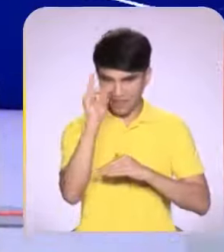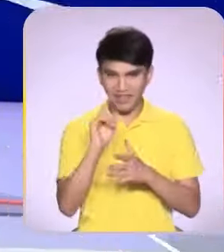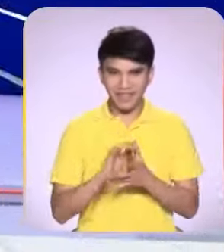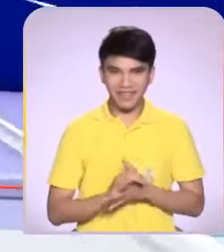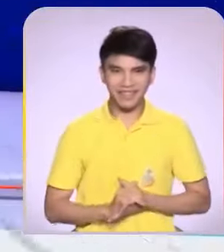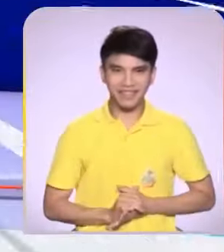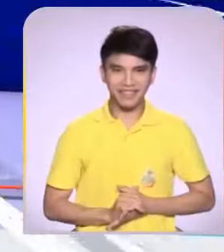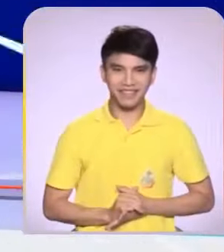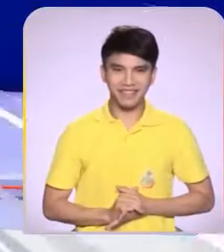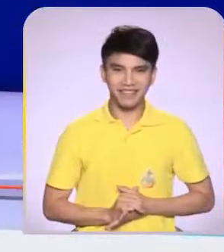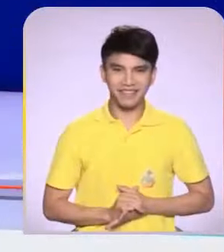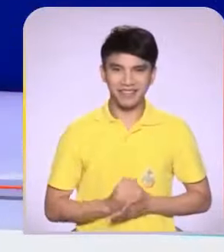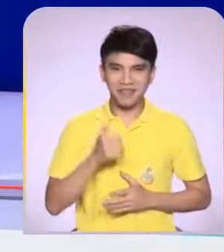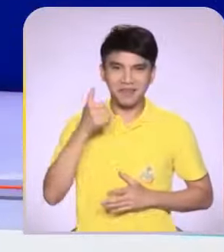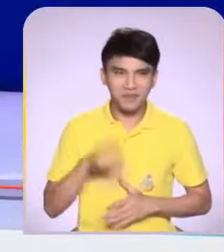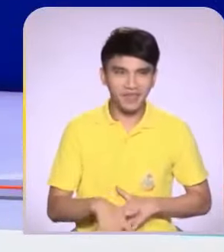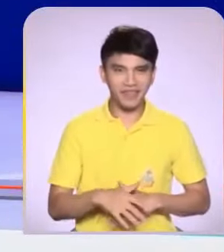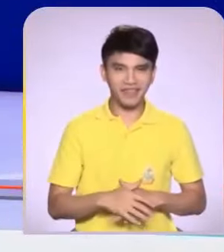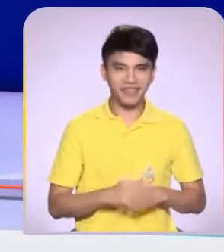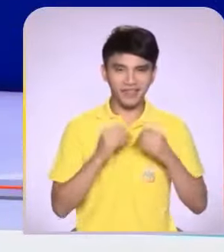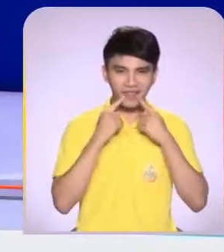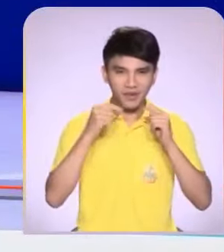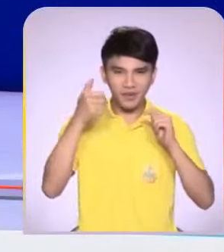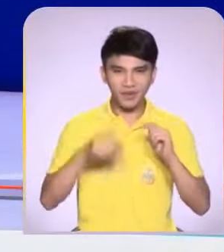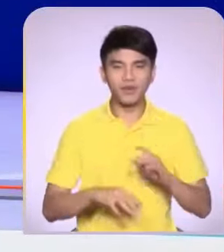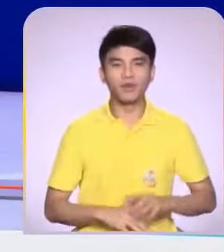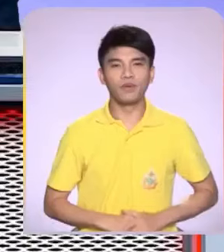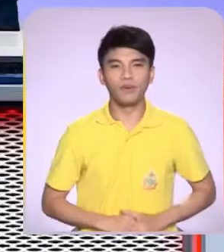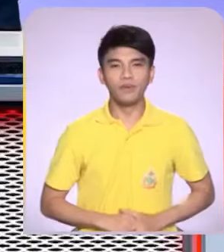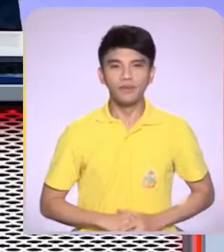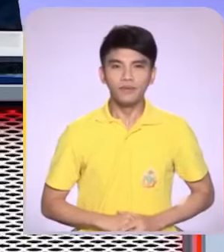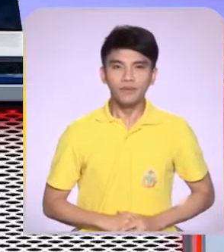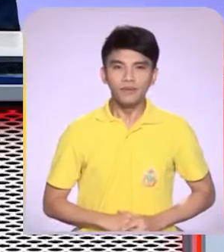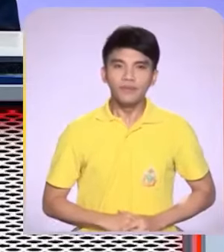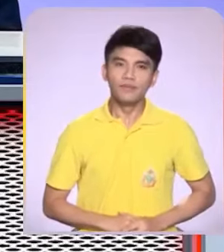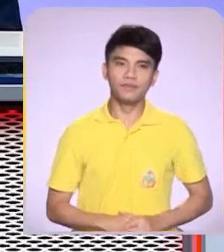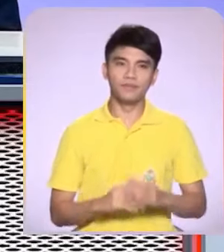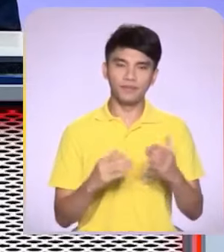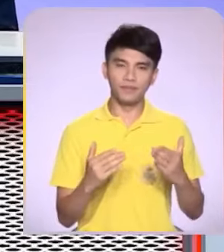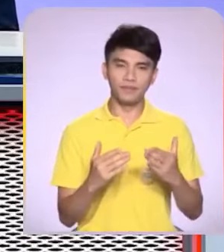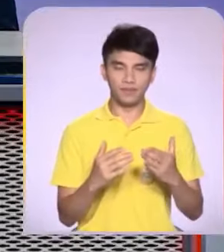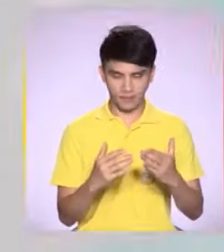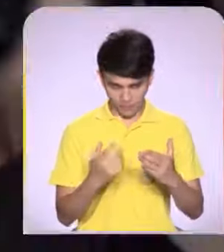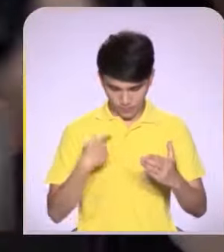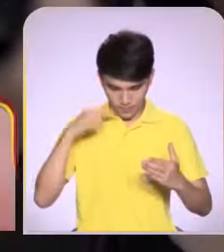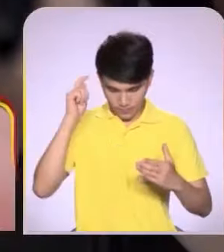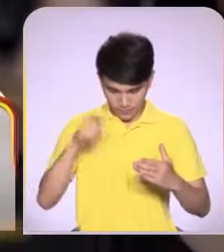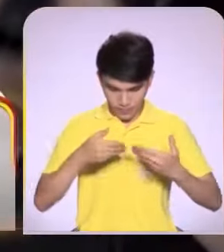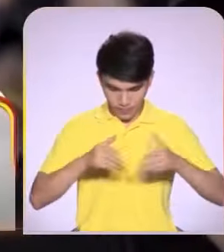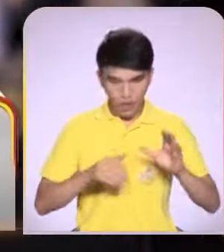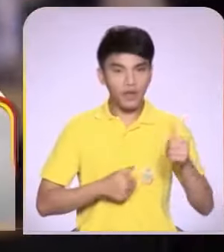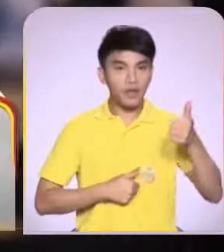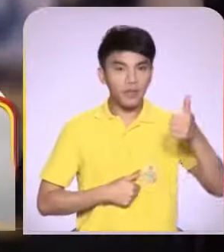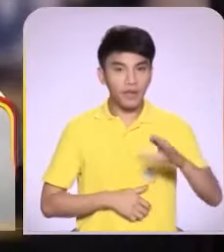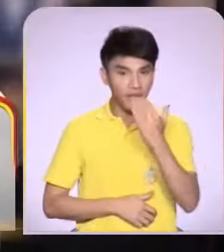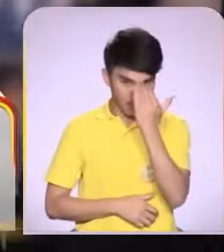ไม่ได้คืออย่างนี้ท่านผู้ชมครับหลายคนก็ถามมาเหลือเกินบอกว่าเอ๊ะทำไมศาลถึงไม่อนุญาตให้การ